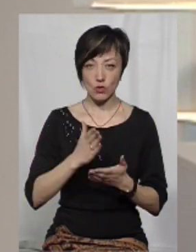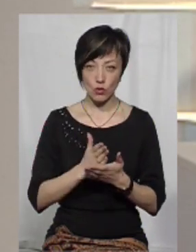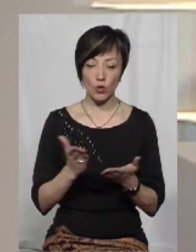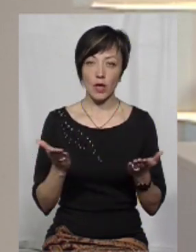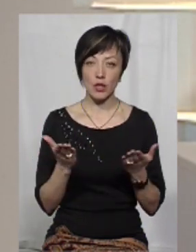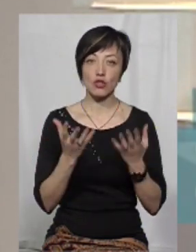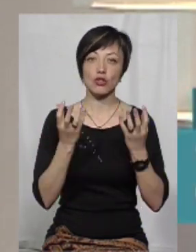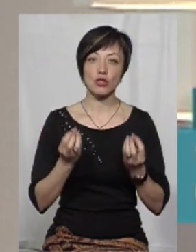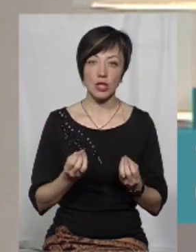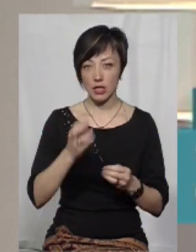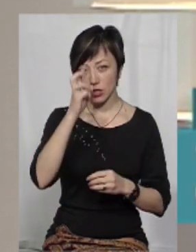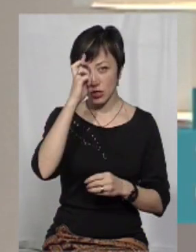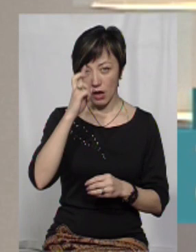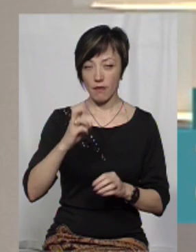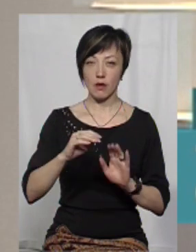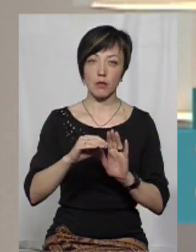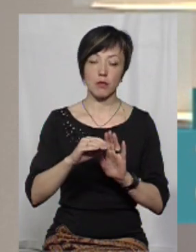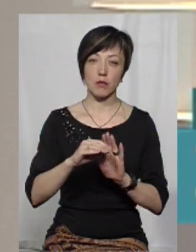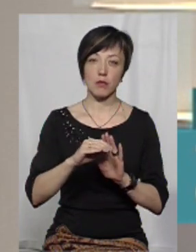існують якісь ще державні